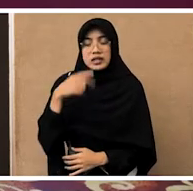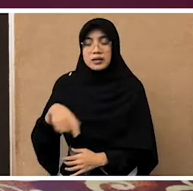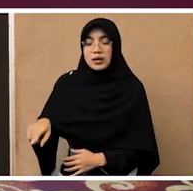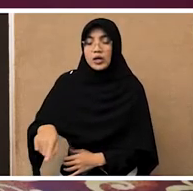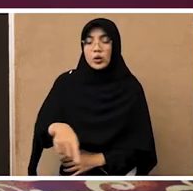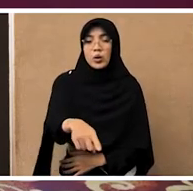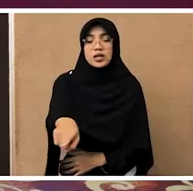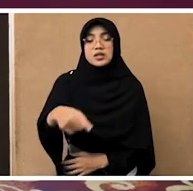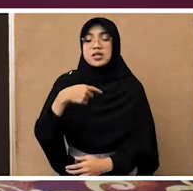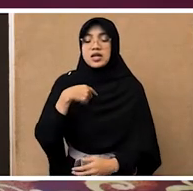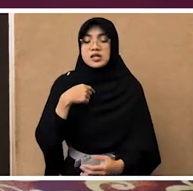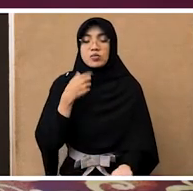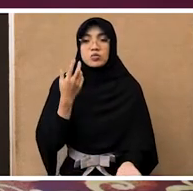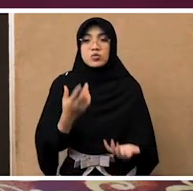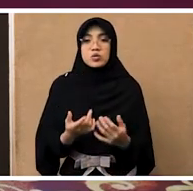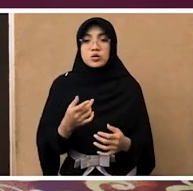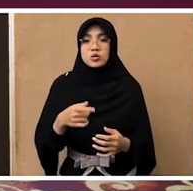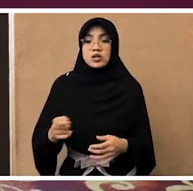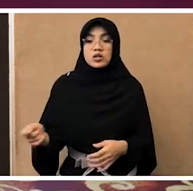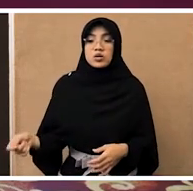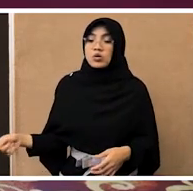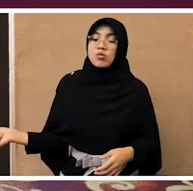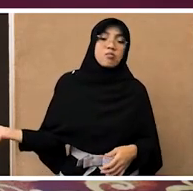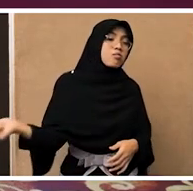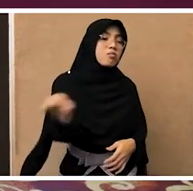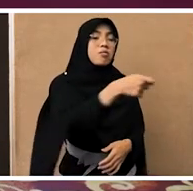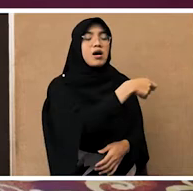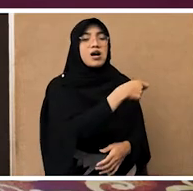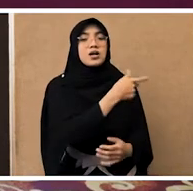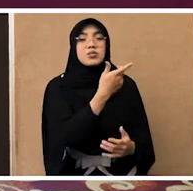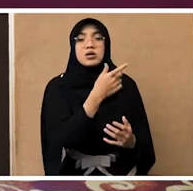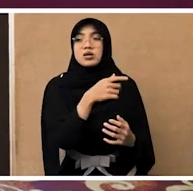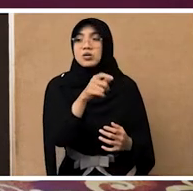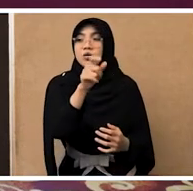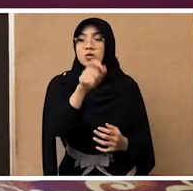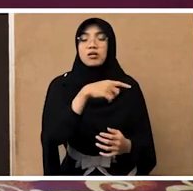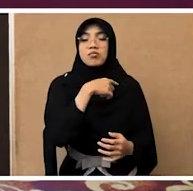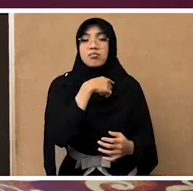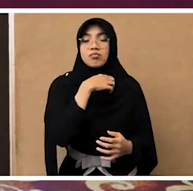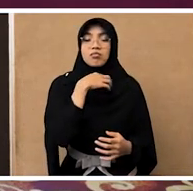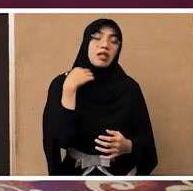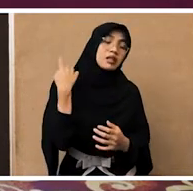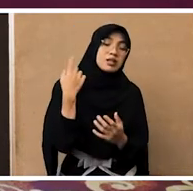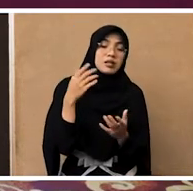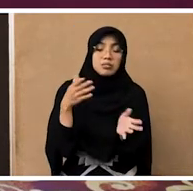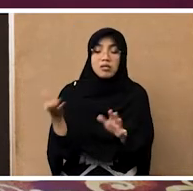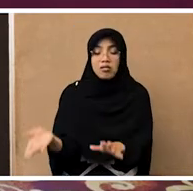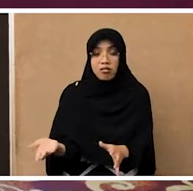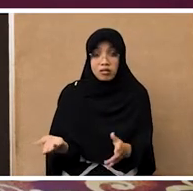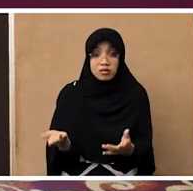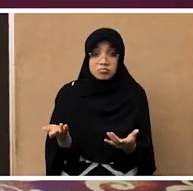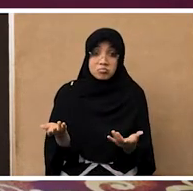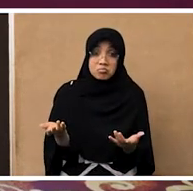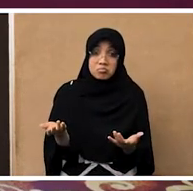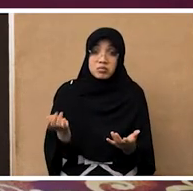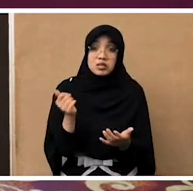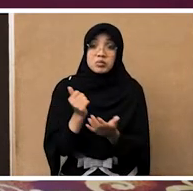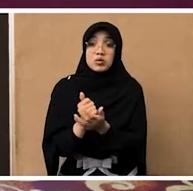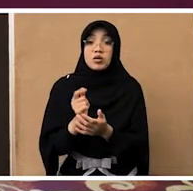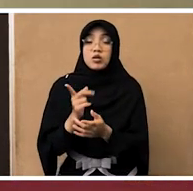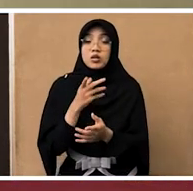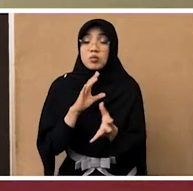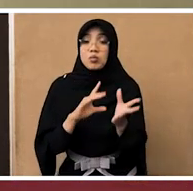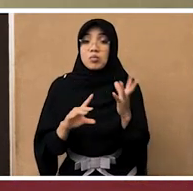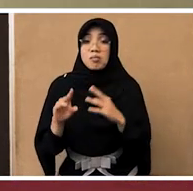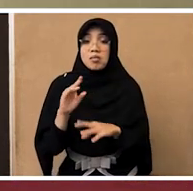tongkat tiba-tiba saya Mengayunkan tongkat saya kena sini orang mati Padahal kalau